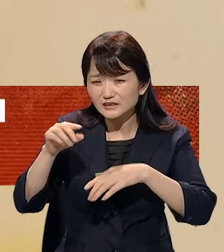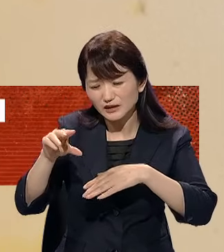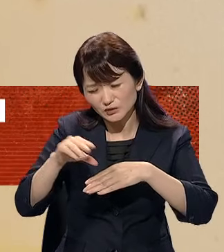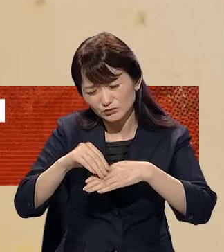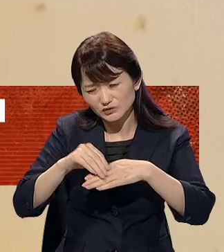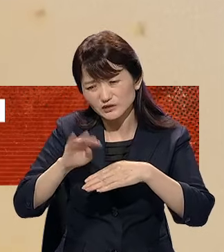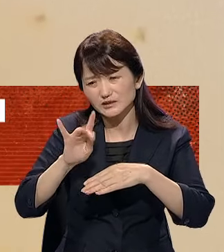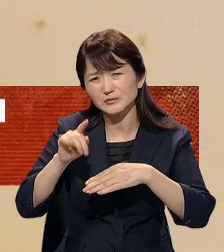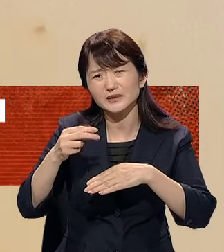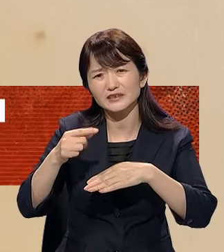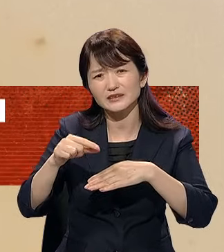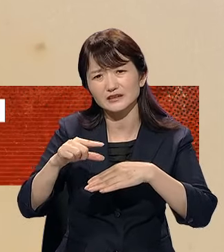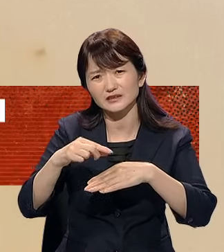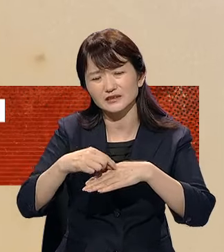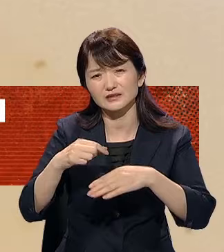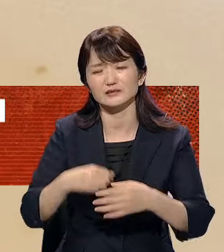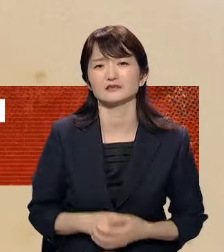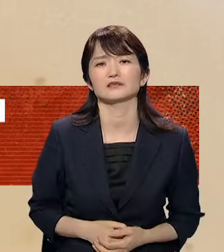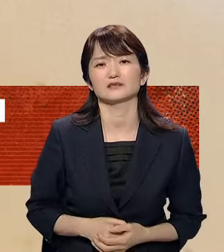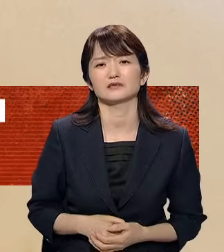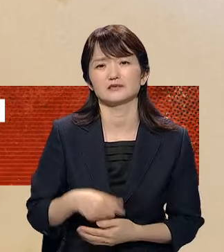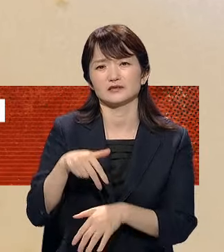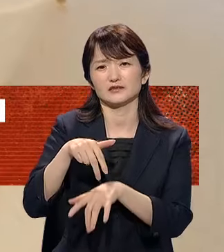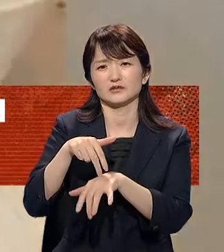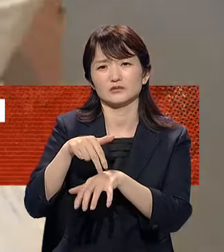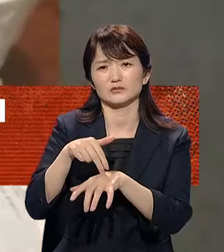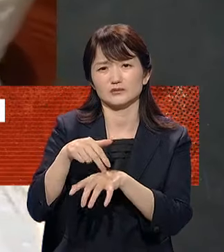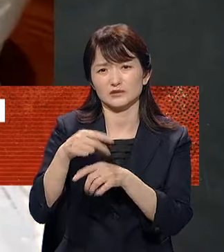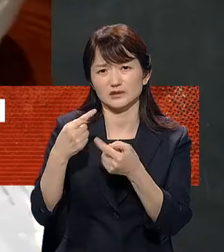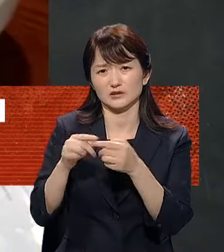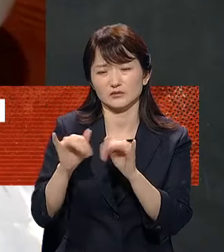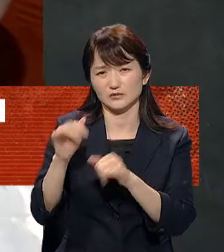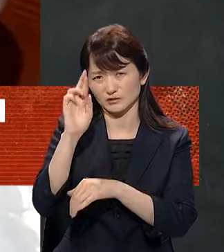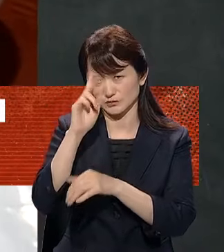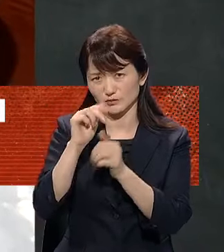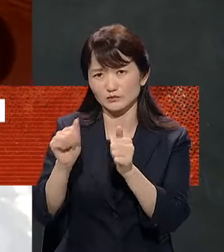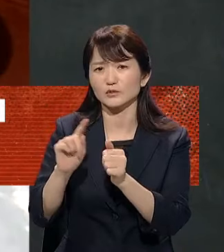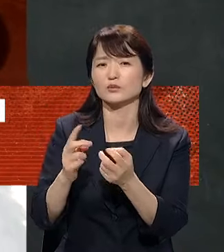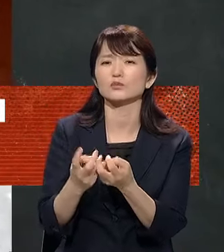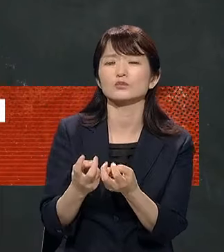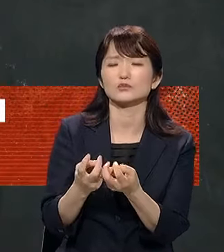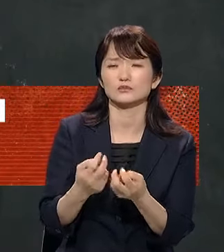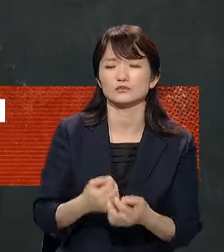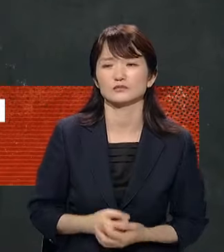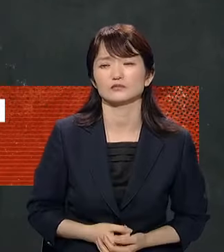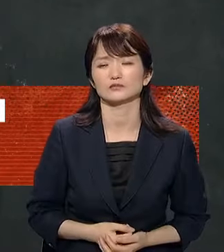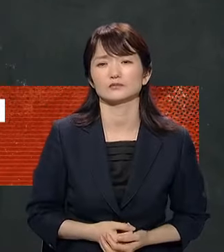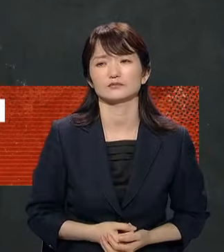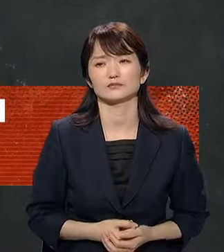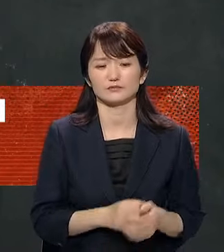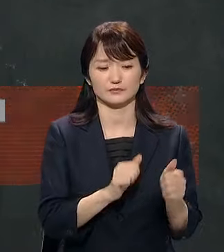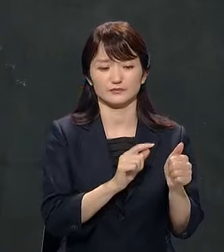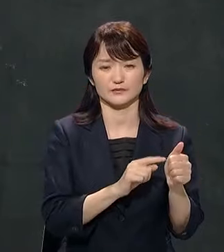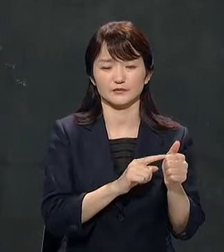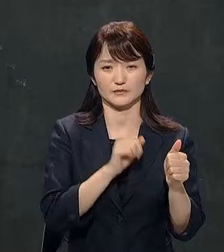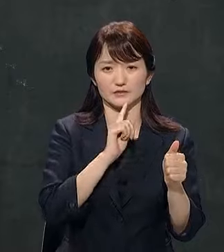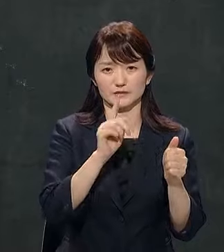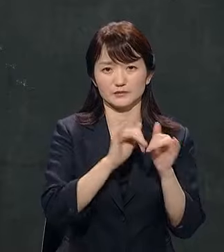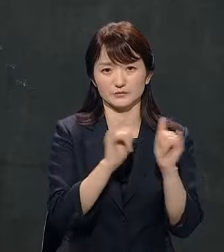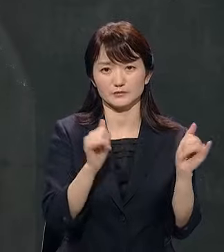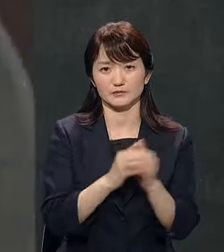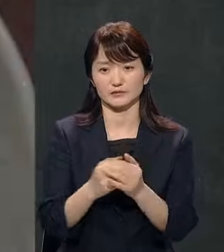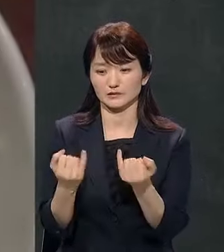겁니다 주꾸미 감별사 박변호사 님 이거 용납할 수 없습니다 말이 안 되죠 이 남성 제보자인